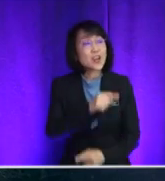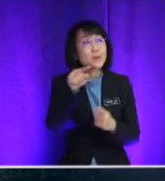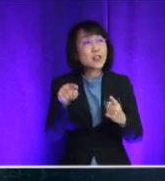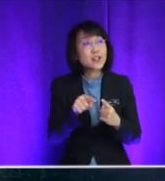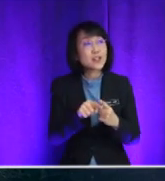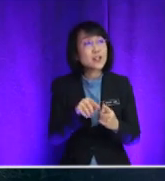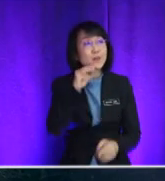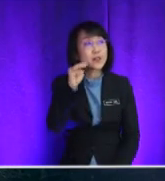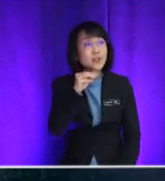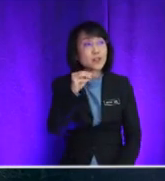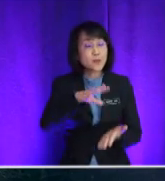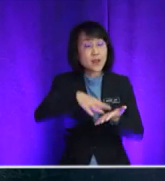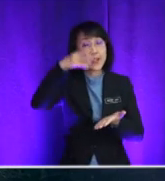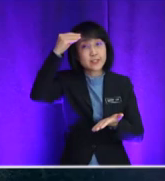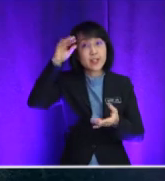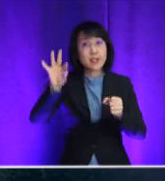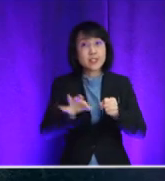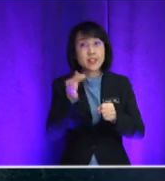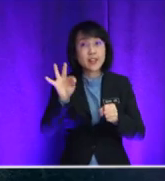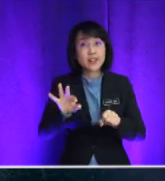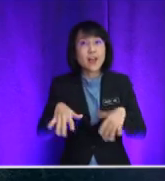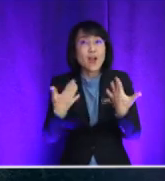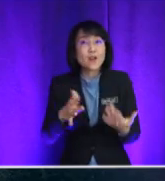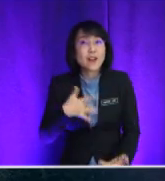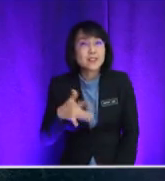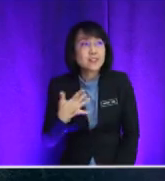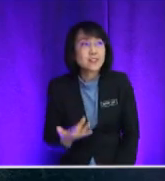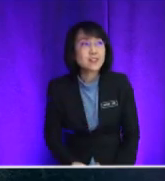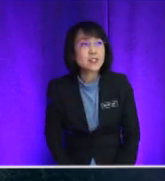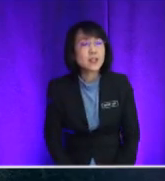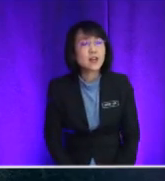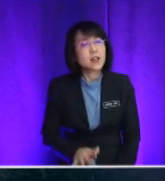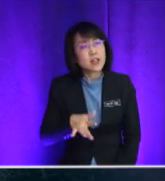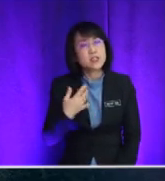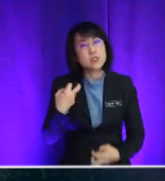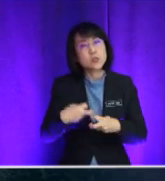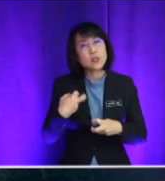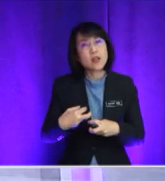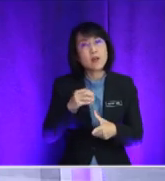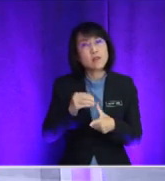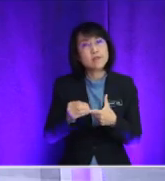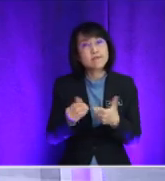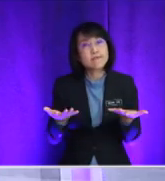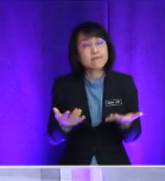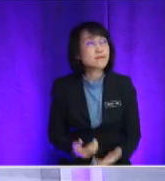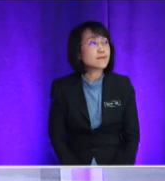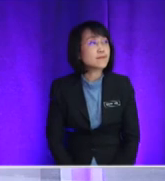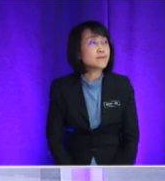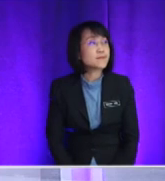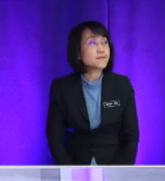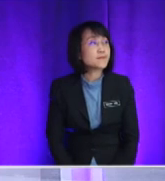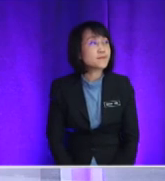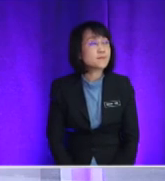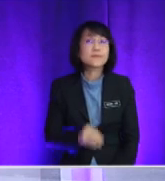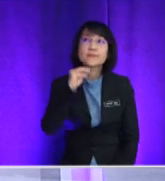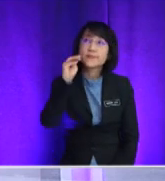belajar menjahit dan macam mana Adakah di sukar ataupun tidak kalau sebagai